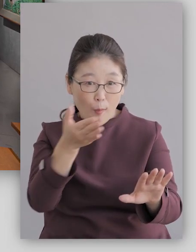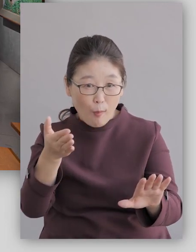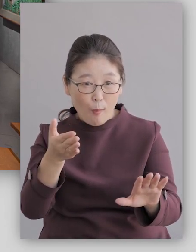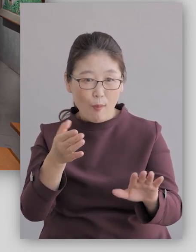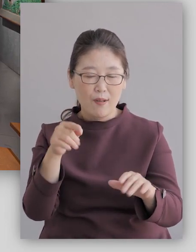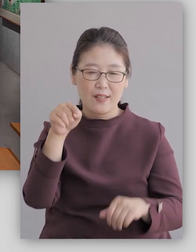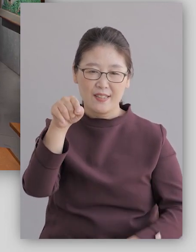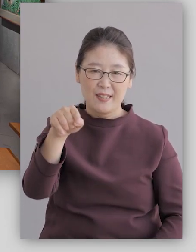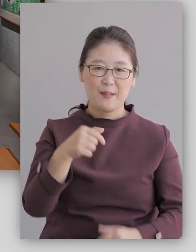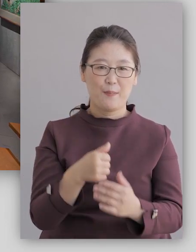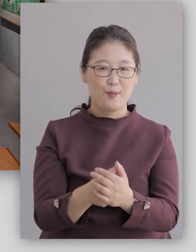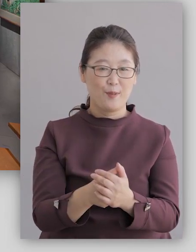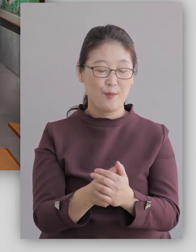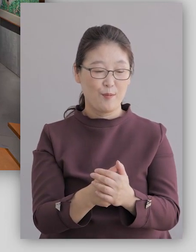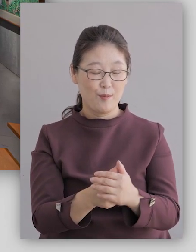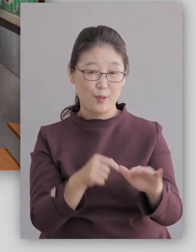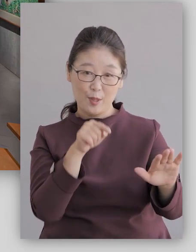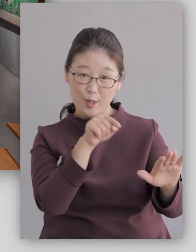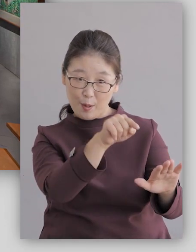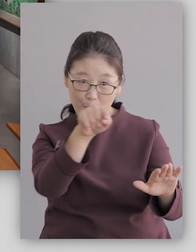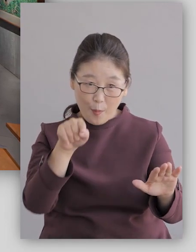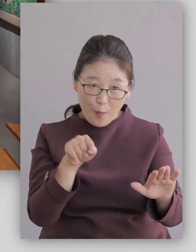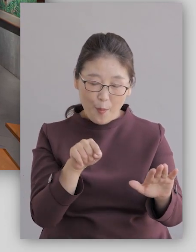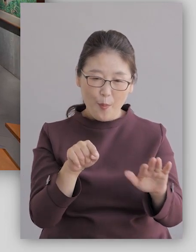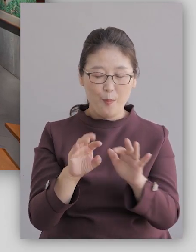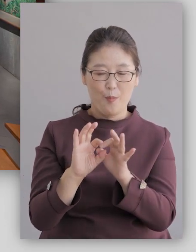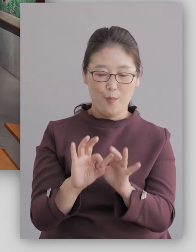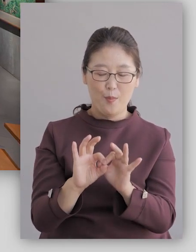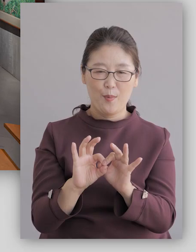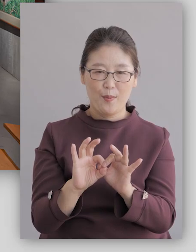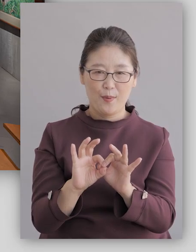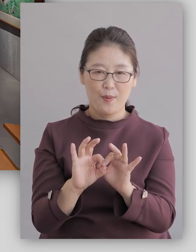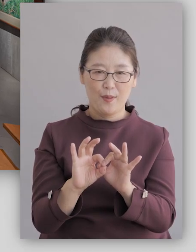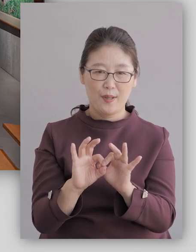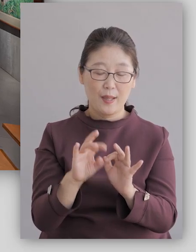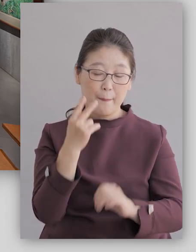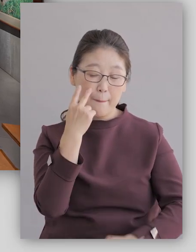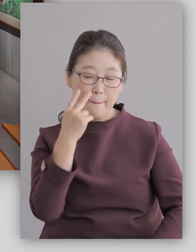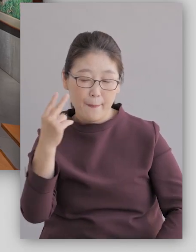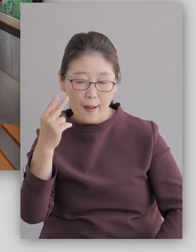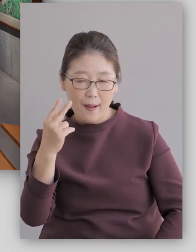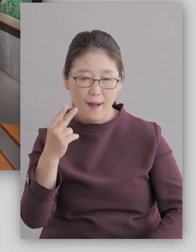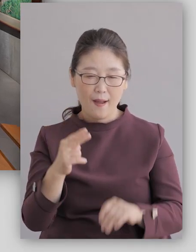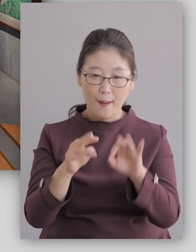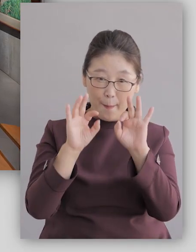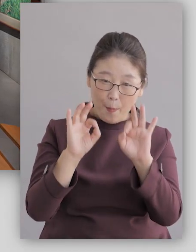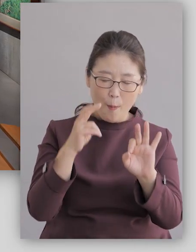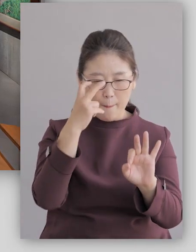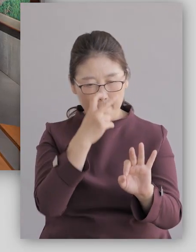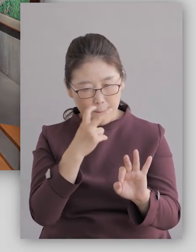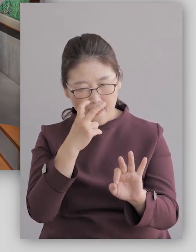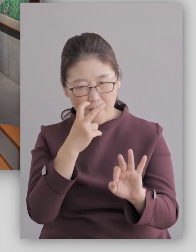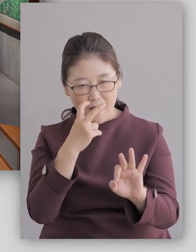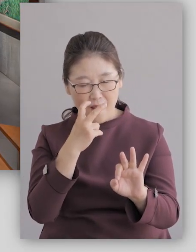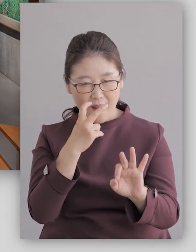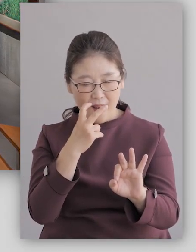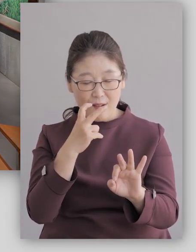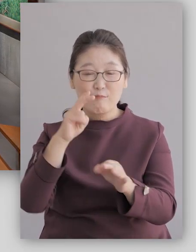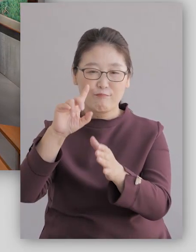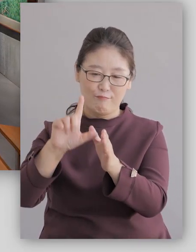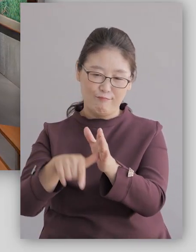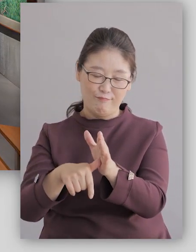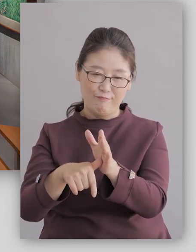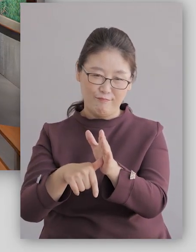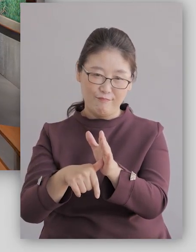함께 어우러지면서 우리가 시각적으로 이 부분들을 탐구하고 살펴볼 수 있는 이러한